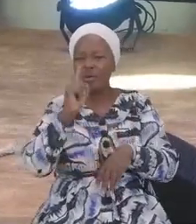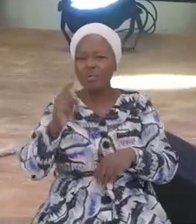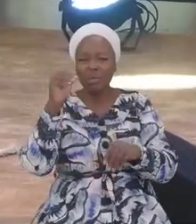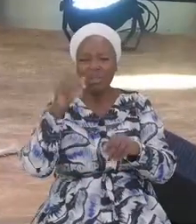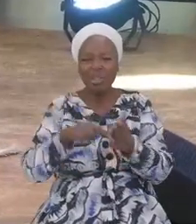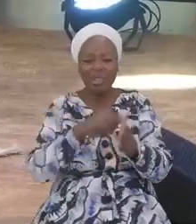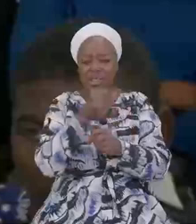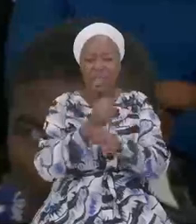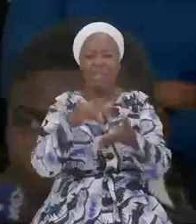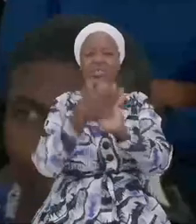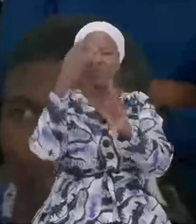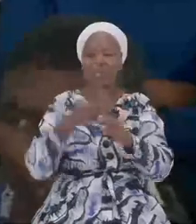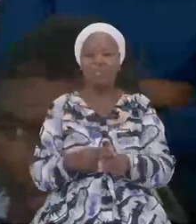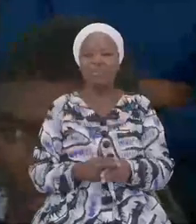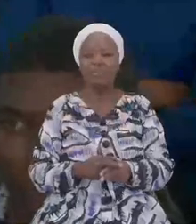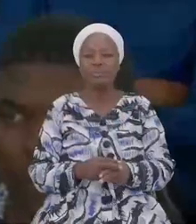de Jésus.